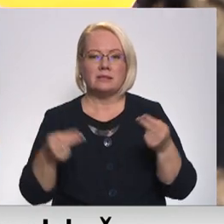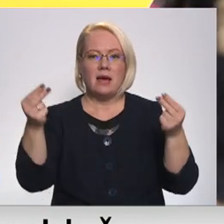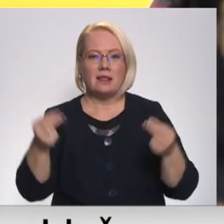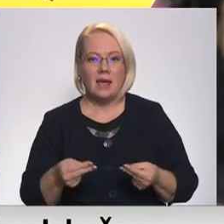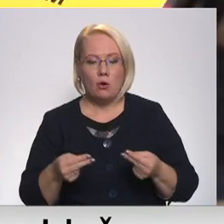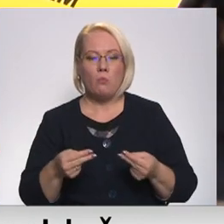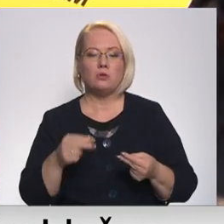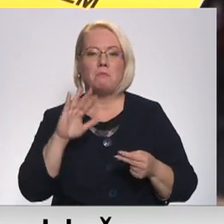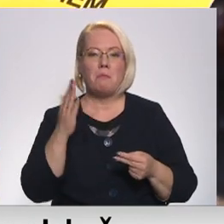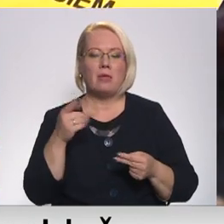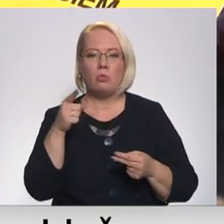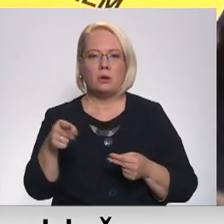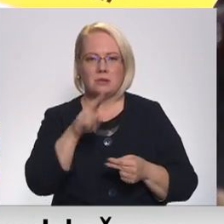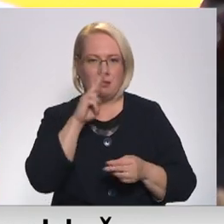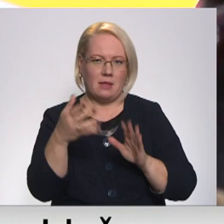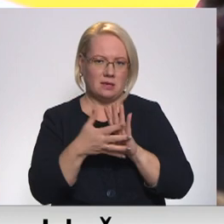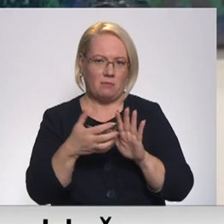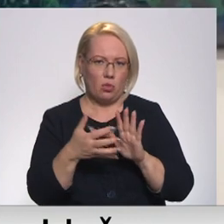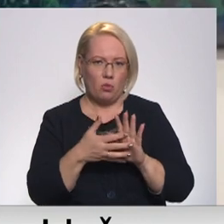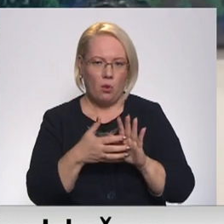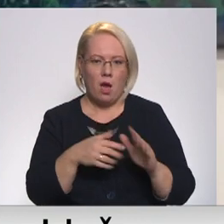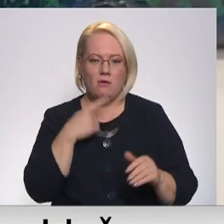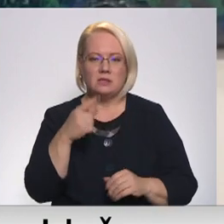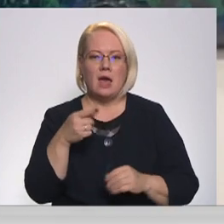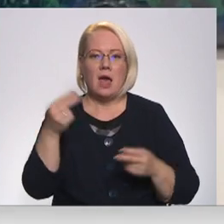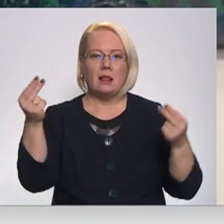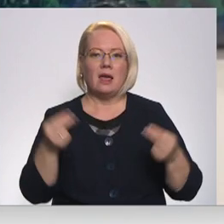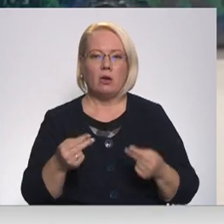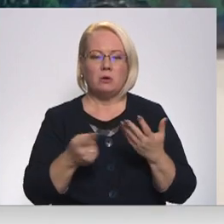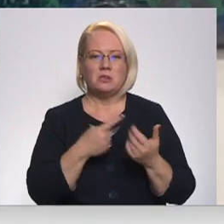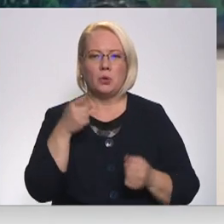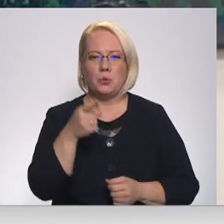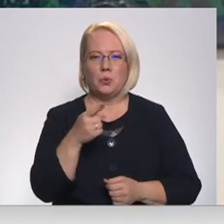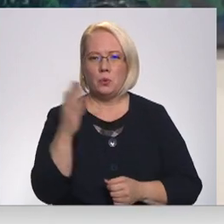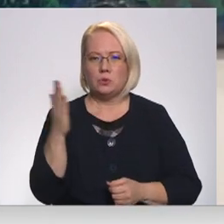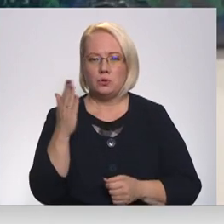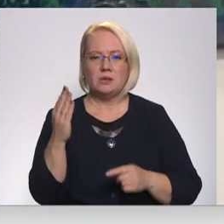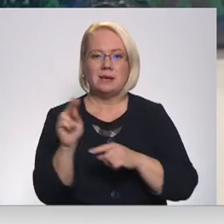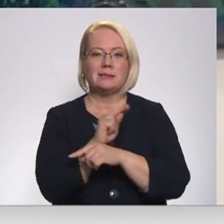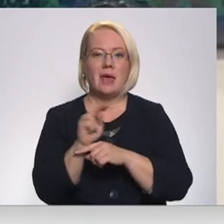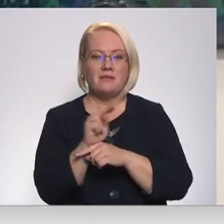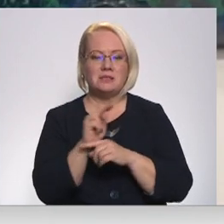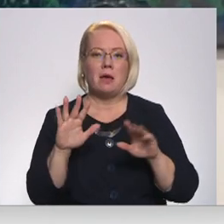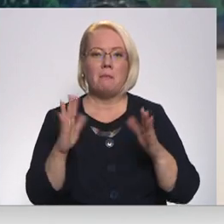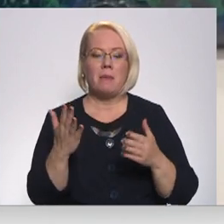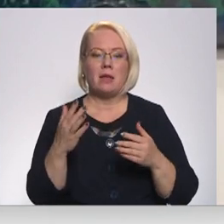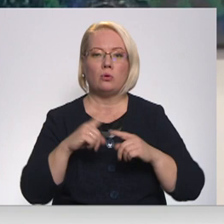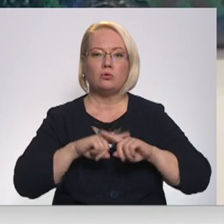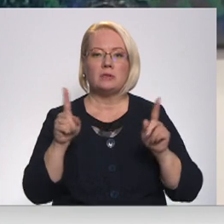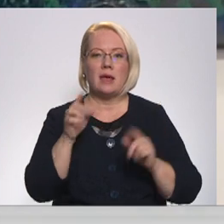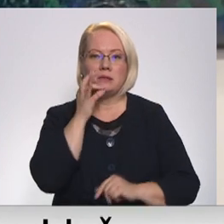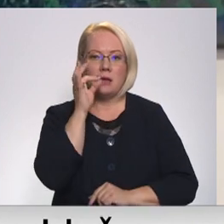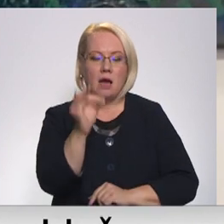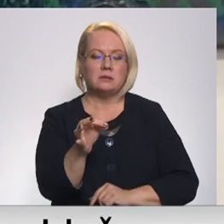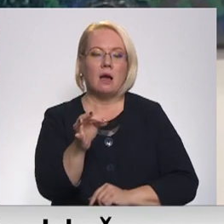reāli neizmanto. Līgumu skaits mums ir pāri pa tūkstoti ar servisiem, bet šeit uzreiz jāsaka,